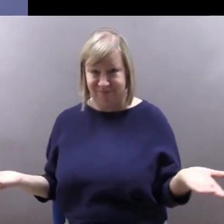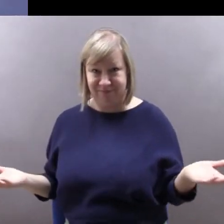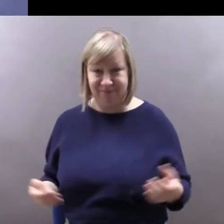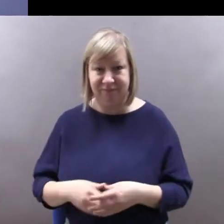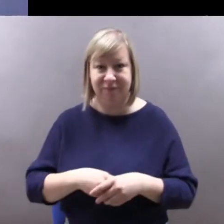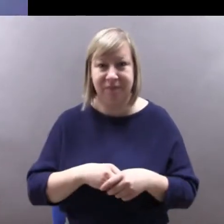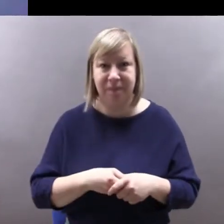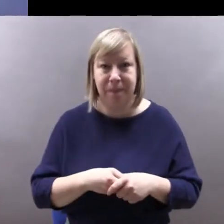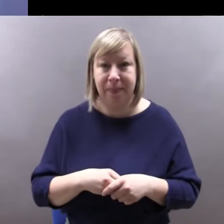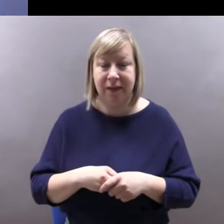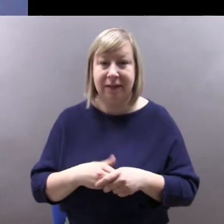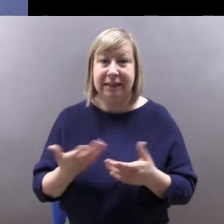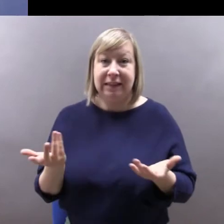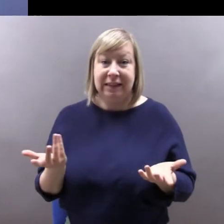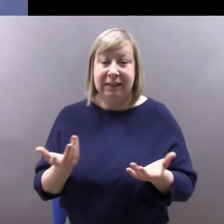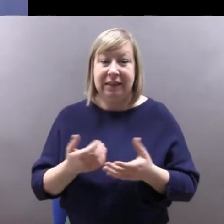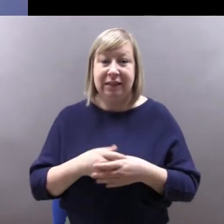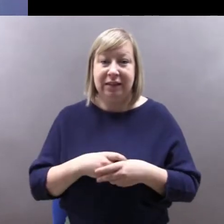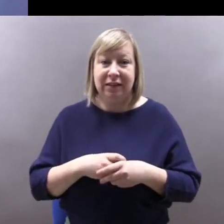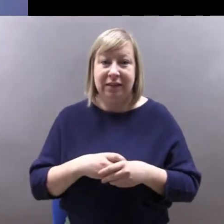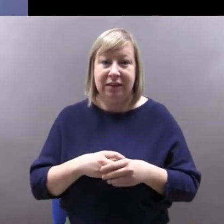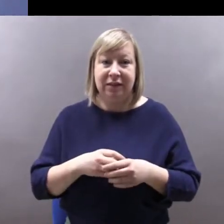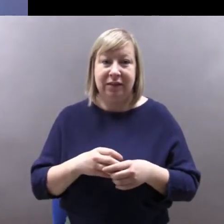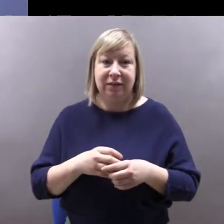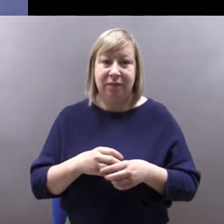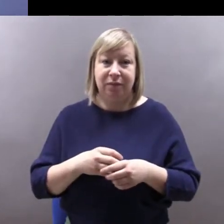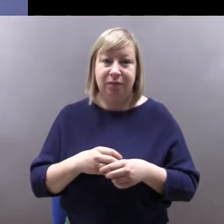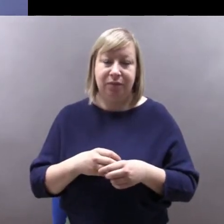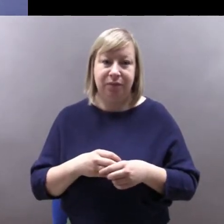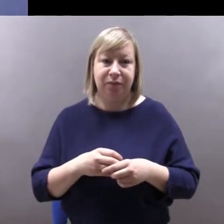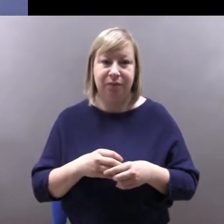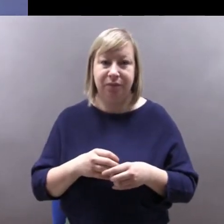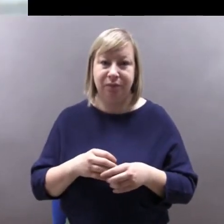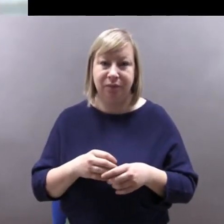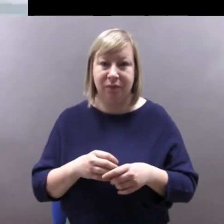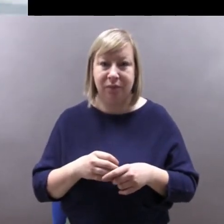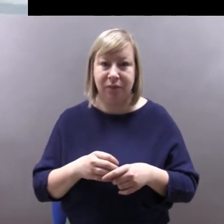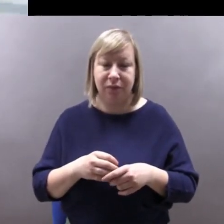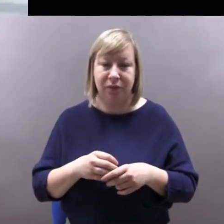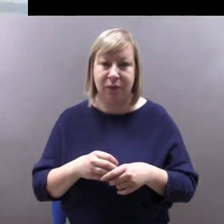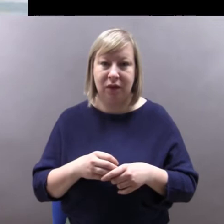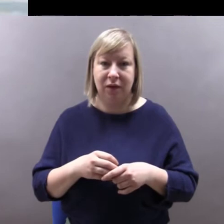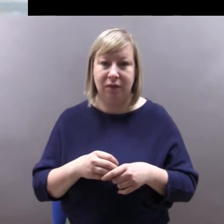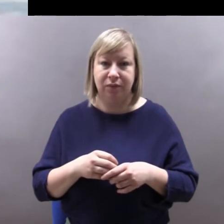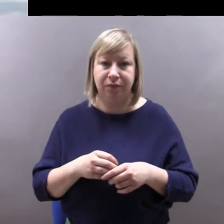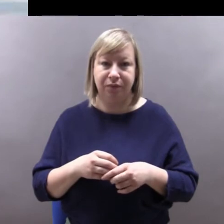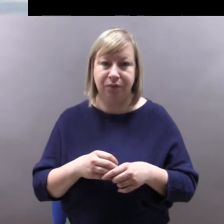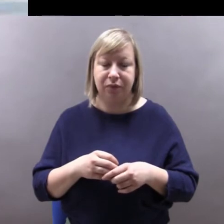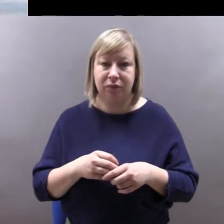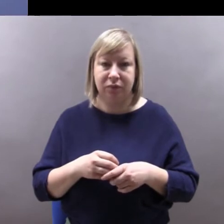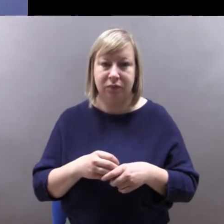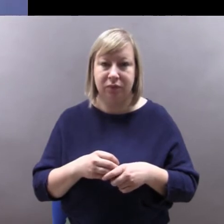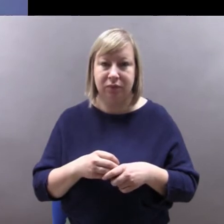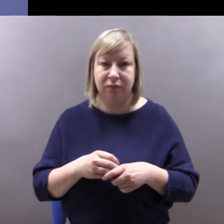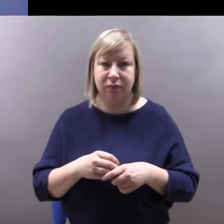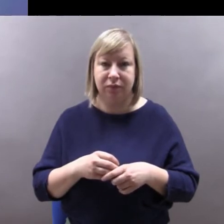by powiedzieć tak, że no, nie ma innego wyjścia. No tak, tak, no tylko, że no to trudno rozpoznać. Że to, tak, tak,